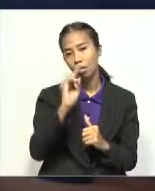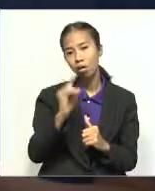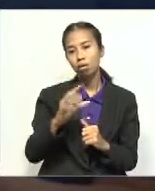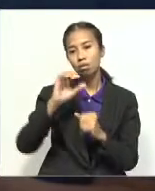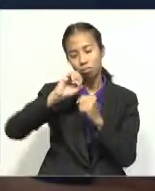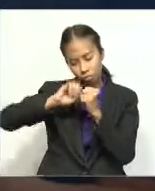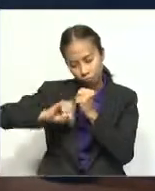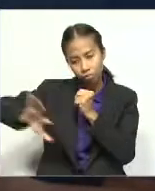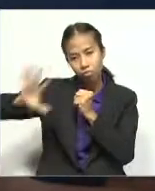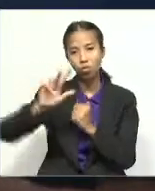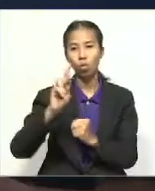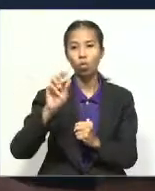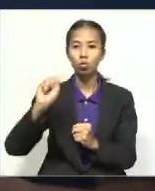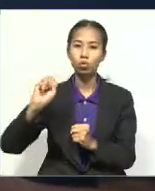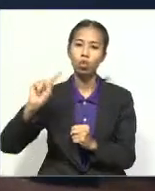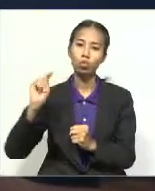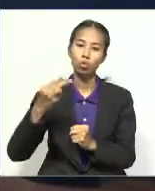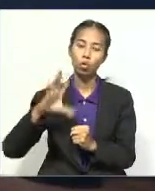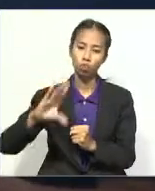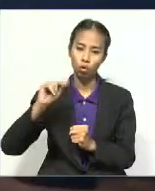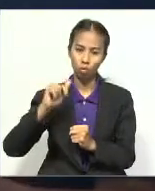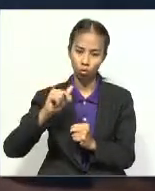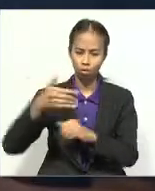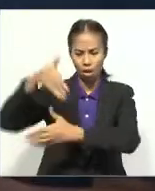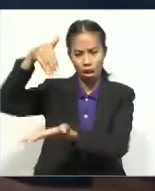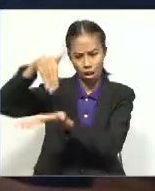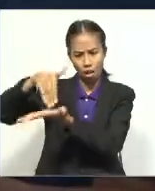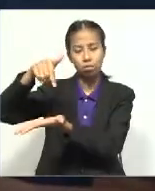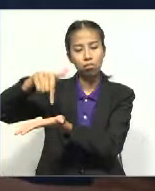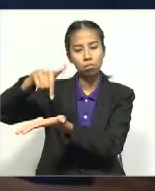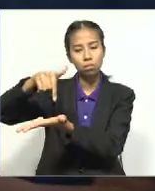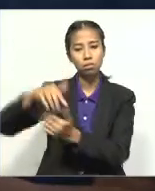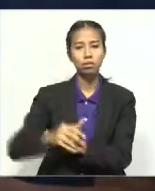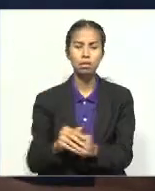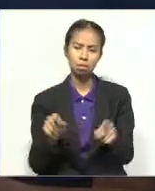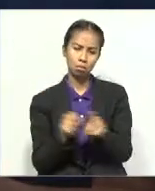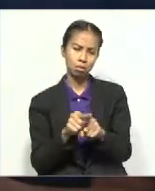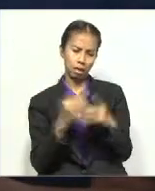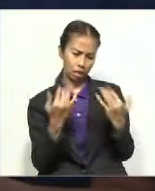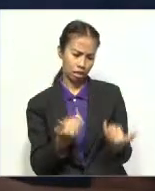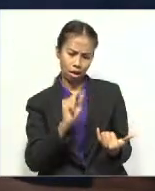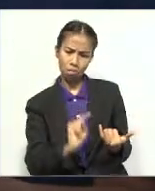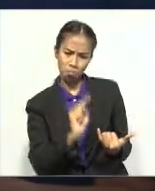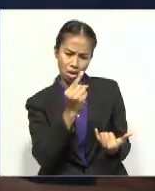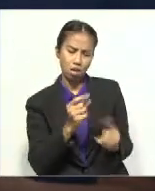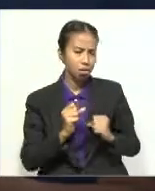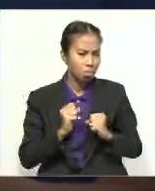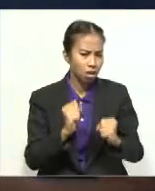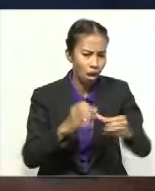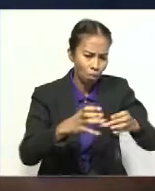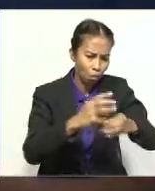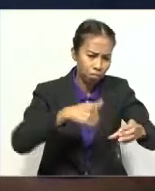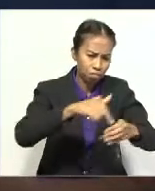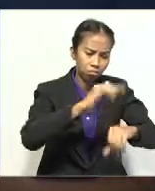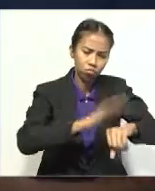ชนี่เป็นหลักในการที่จะประสานเครือข่ายทั้งหมดนะ ดูแล้วมันเป็นลักษณะเหมือนรูปแบบใหม่ที่พยายามจะเข้าถึงกลุ่มค